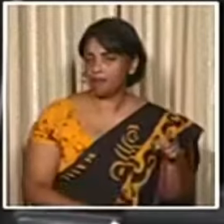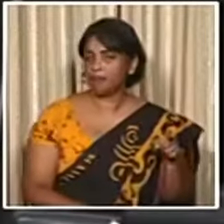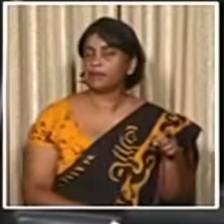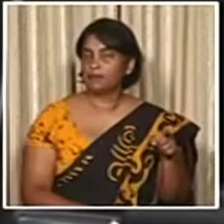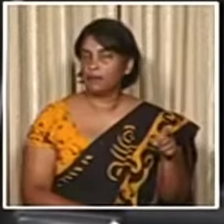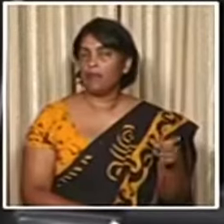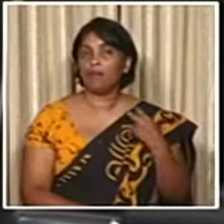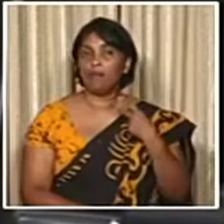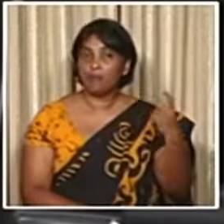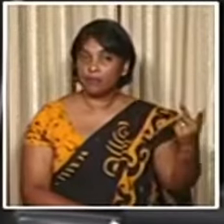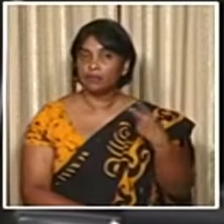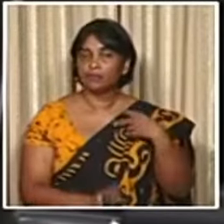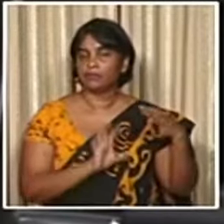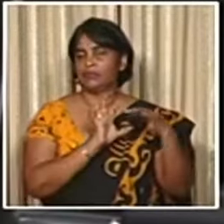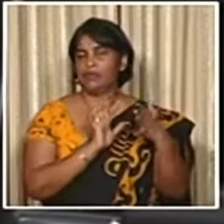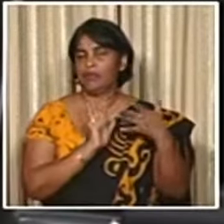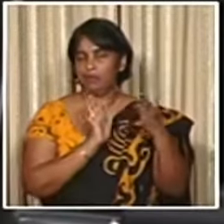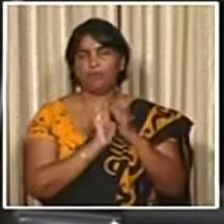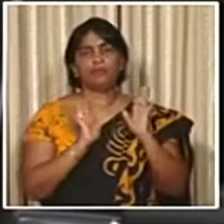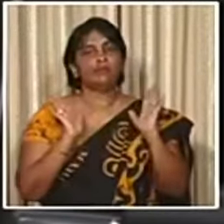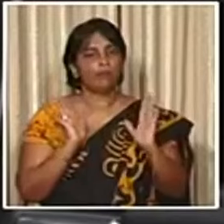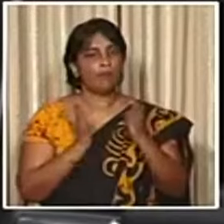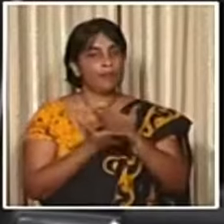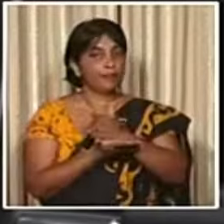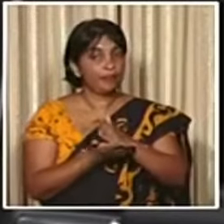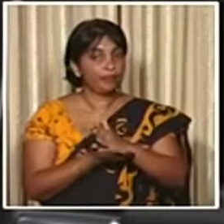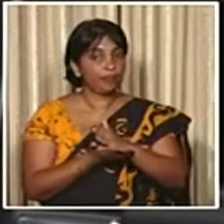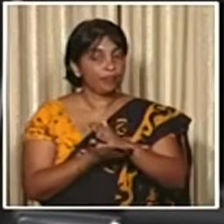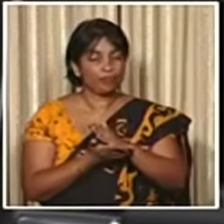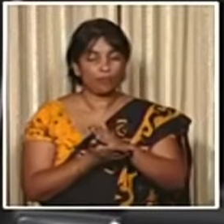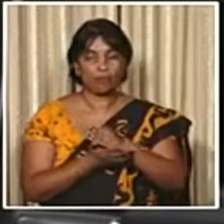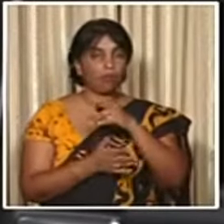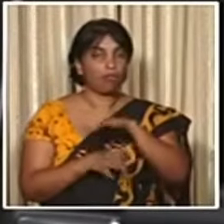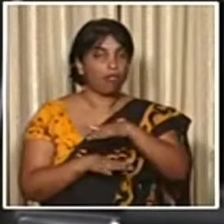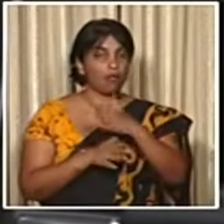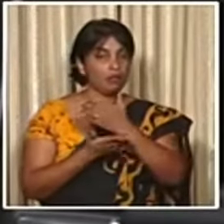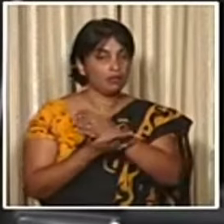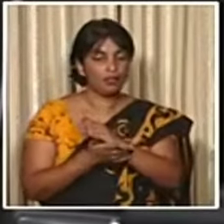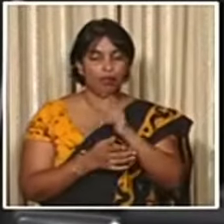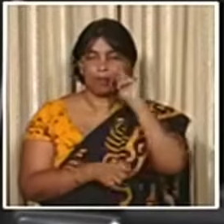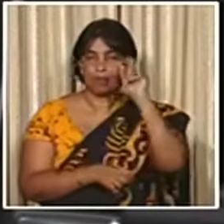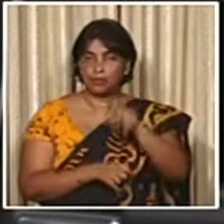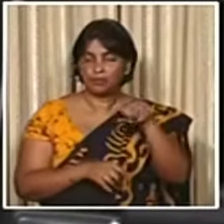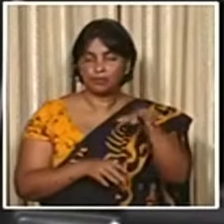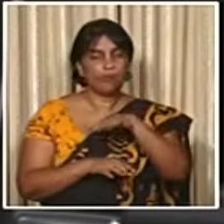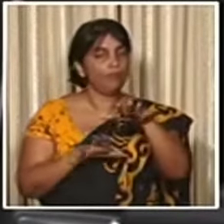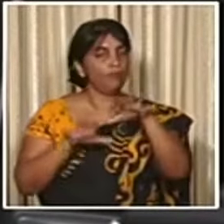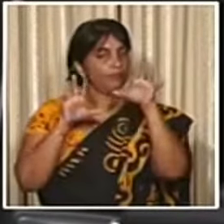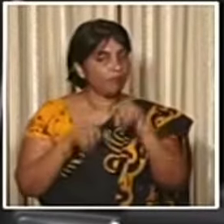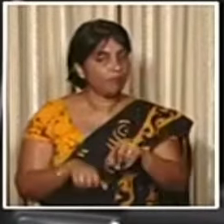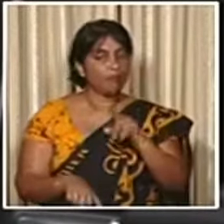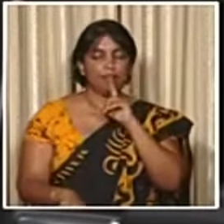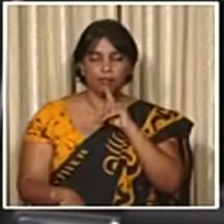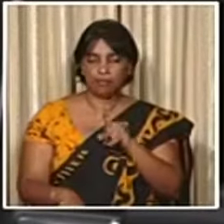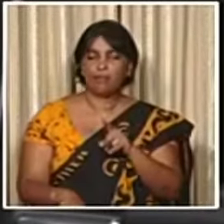හැබැයි ඒකේ අපි දෙන්න විතරයි බැඳෙන්නේ. දැන් බෙදින් නඩුවකදී යම් කිසි තැනැත්තන්ට මේ ඉඩම හිමි